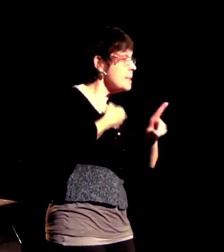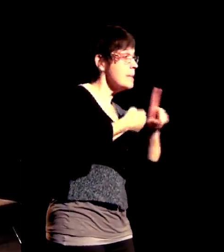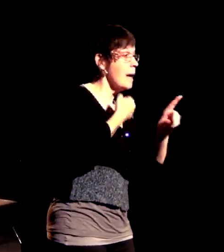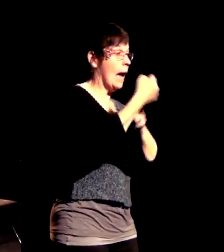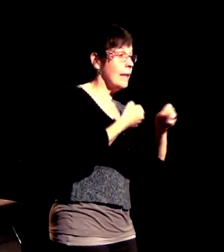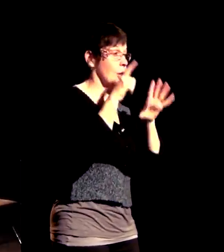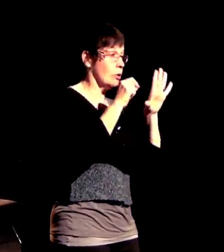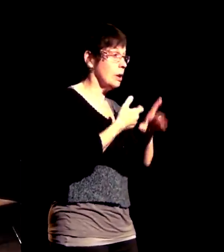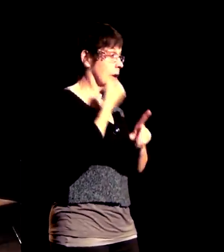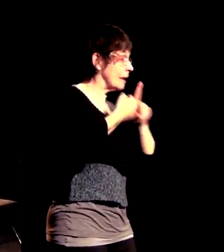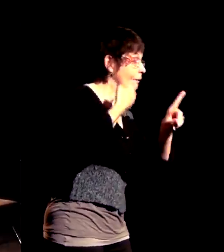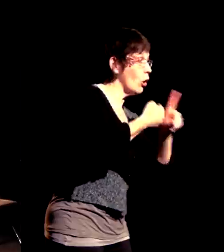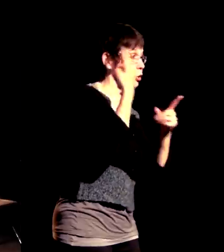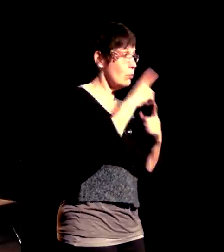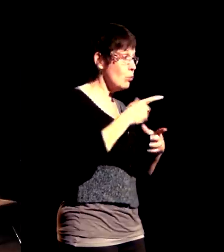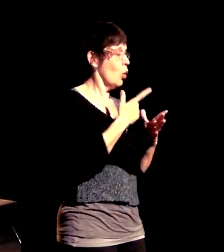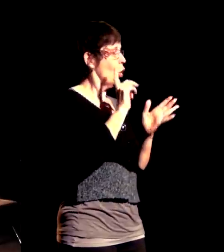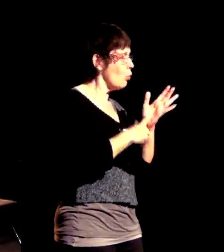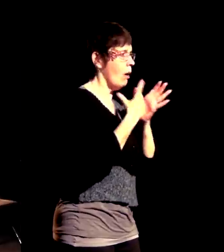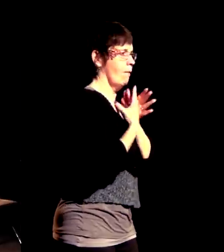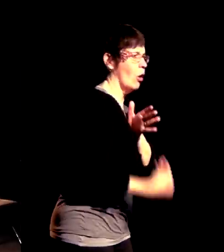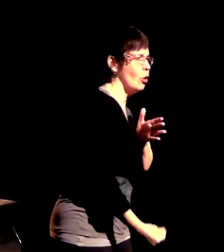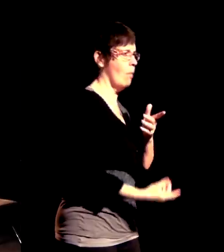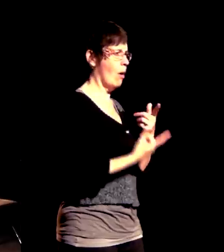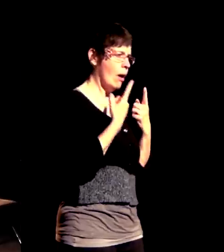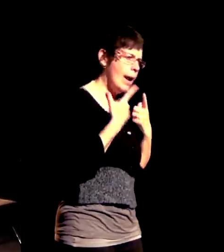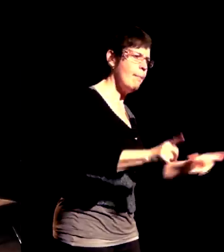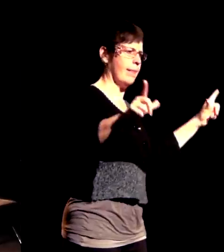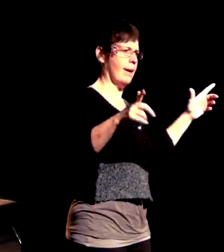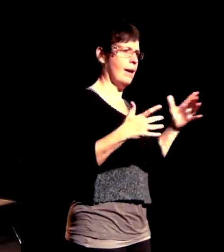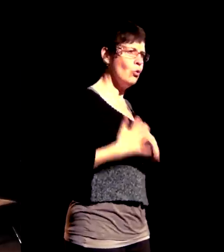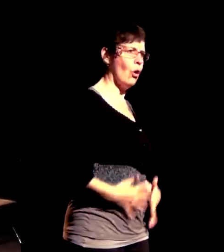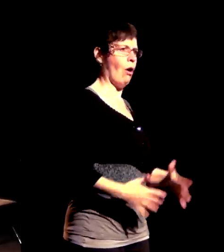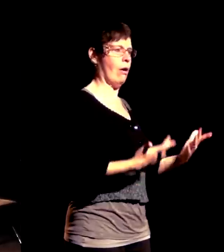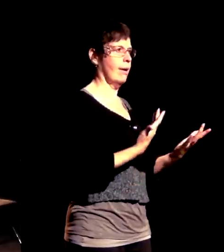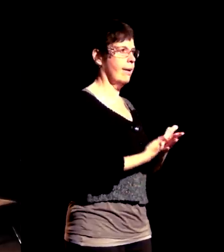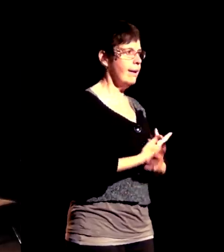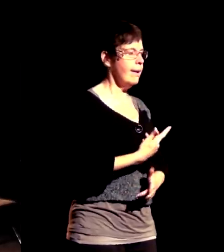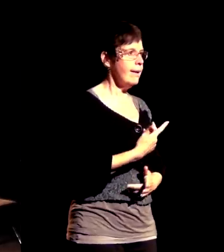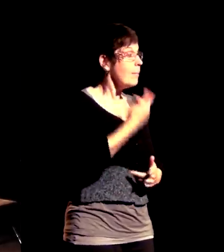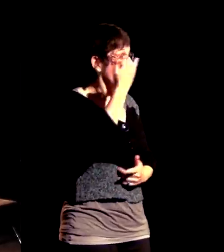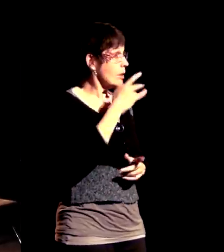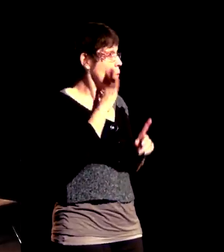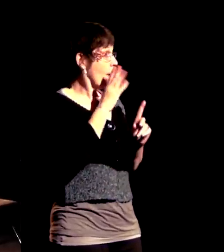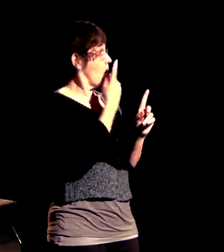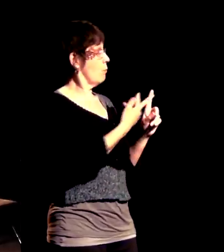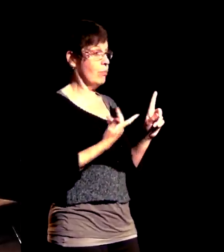la liberté du corps, sexualité sans entrave, le droit des femmes, et qui voit une autre femme là, qui met un voile sur sa tête,